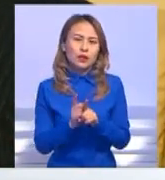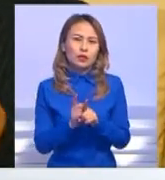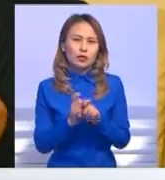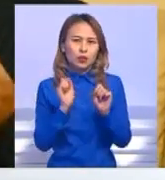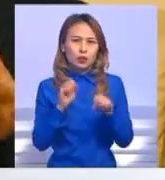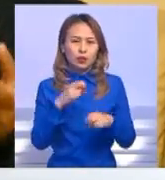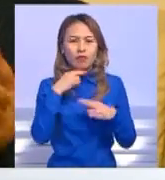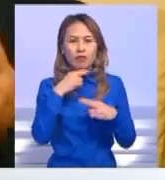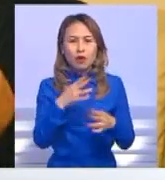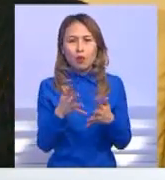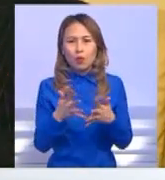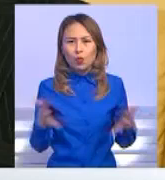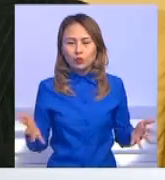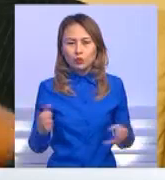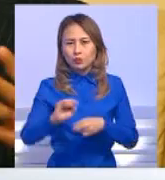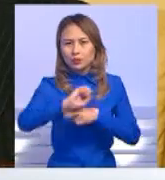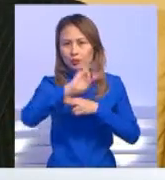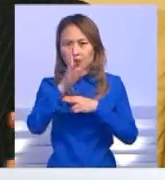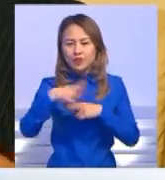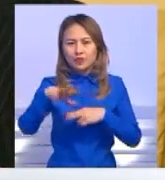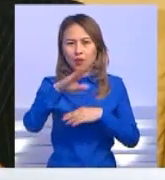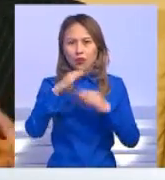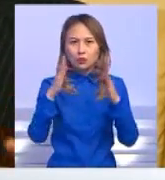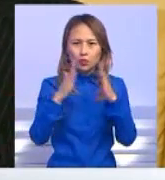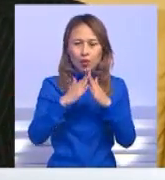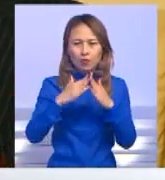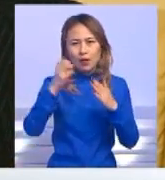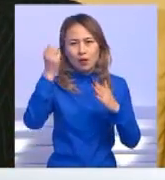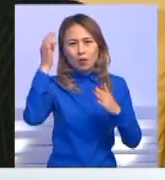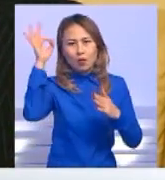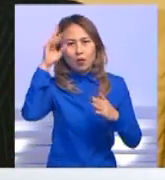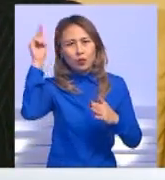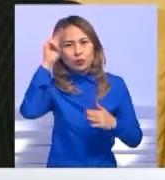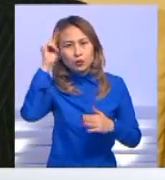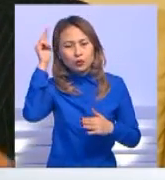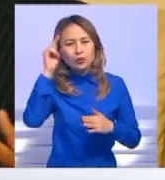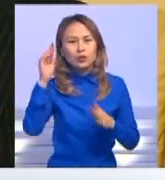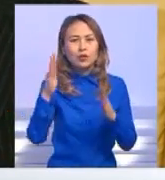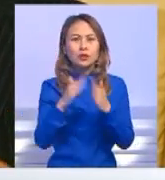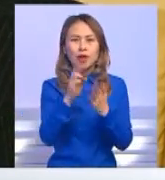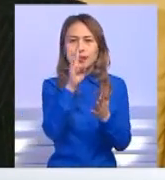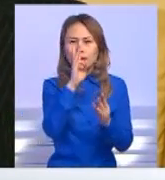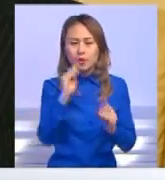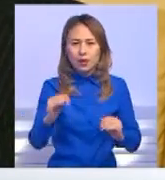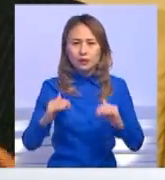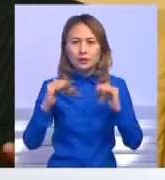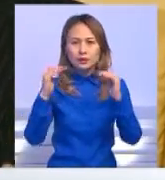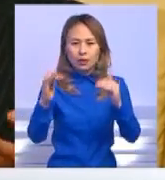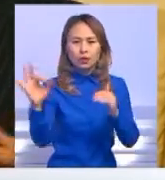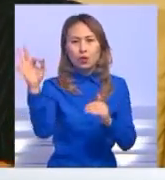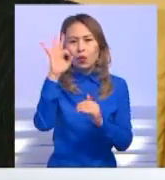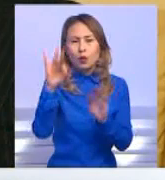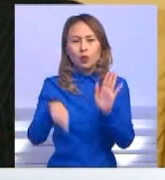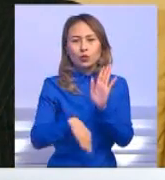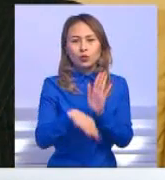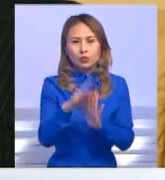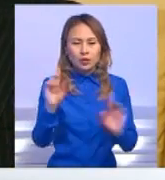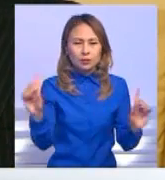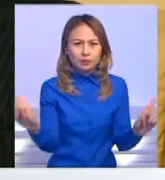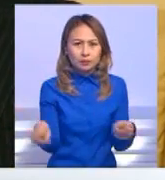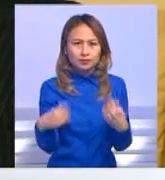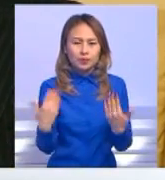назар аударып отыр. Мысалы, тұрғын үй, жоғары білім, жалақыны көтеру және мұқтаж жандардың өмір сүру үрдісін жақсарту. Елдің